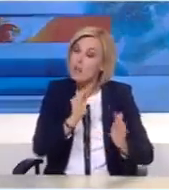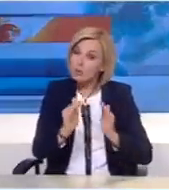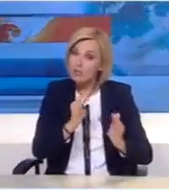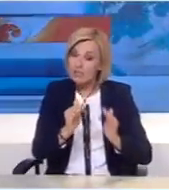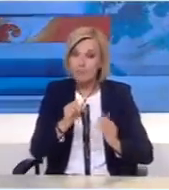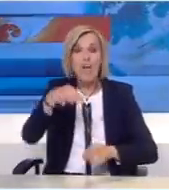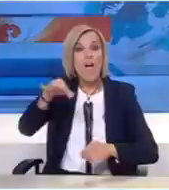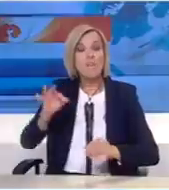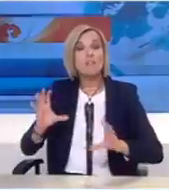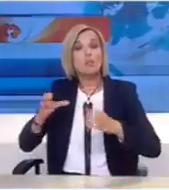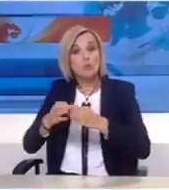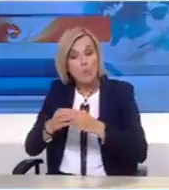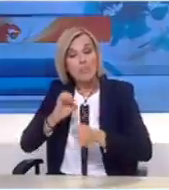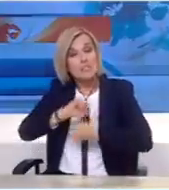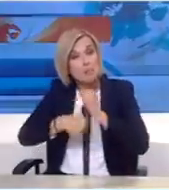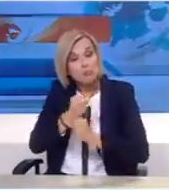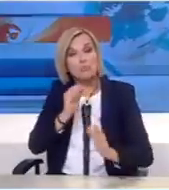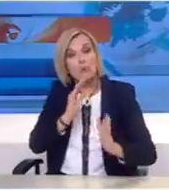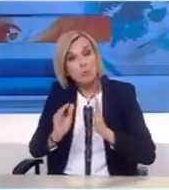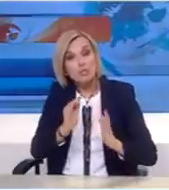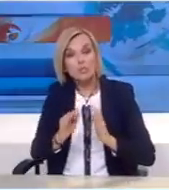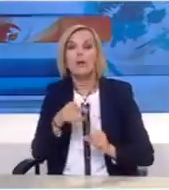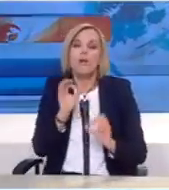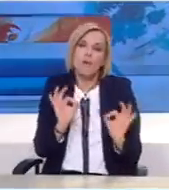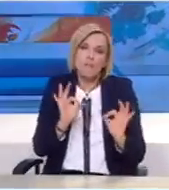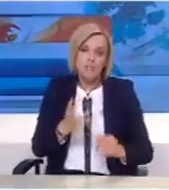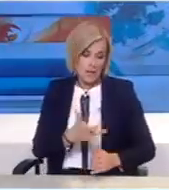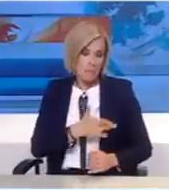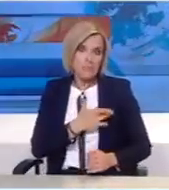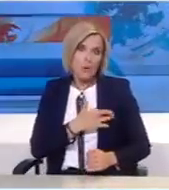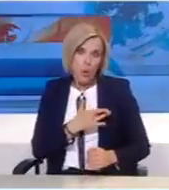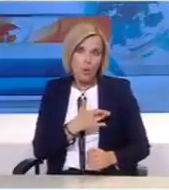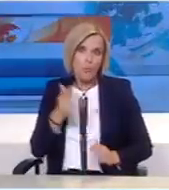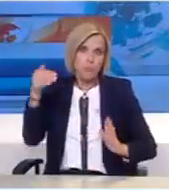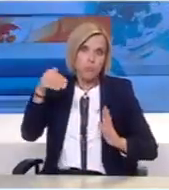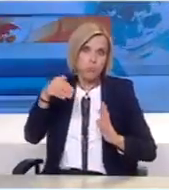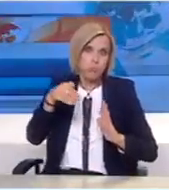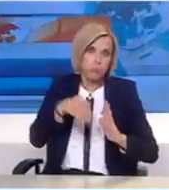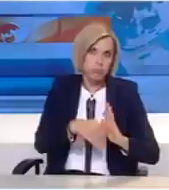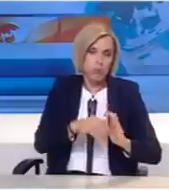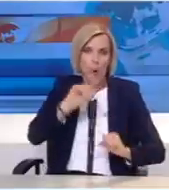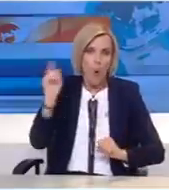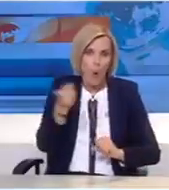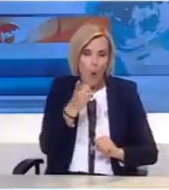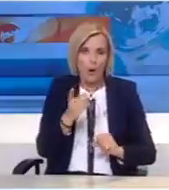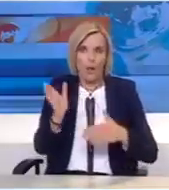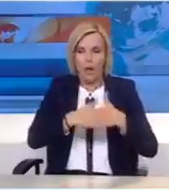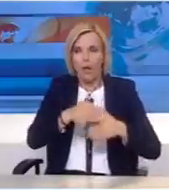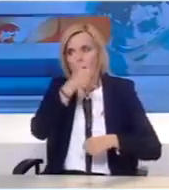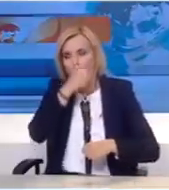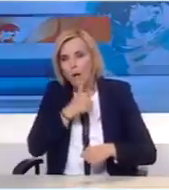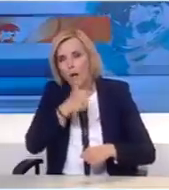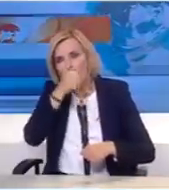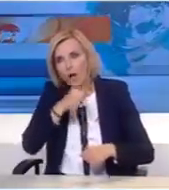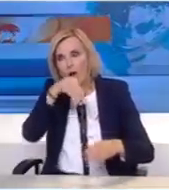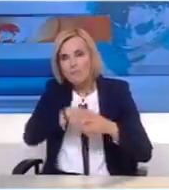οι ευπαθείς να προστατευτούν ακόμα περισσότερο και να αυξάνουν βέβαια και οι ψυχολογικές συνέπειες όλων αυτών του εγκλεισμού, οι